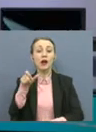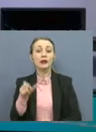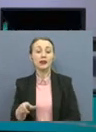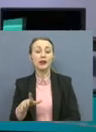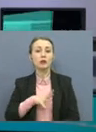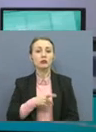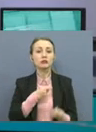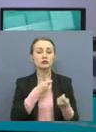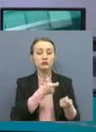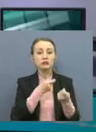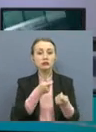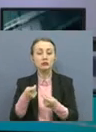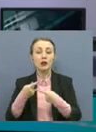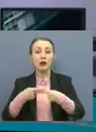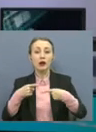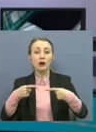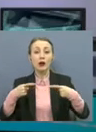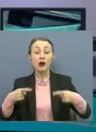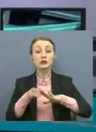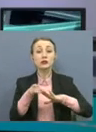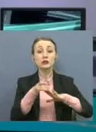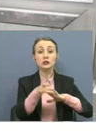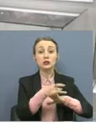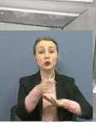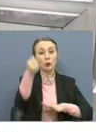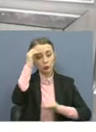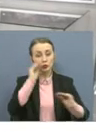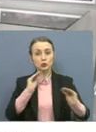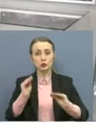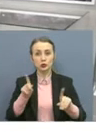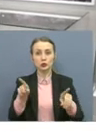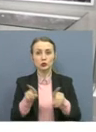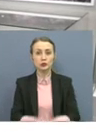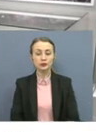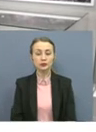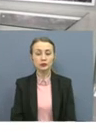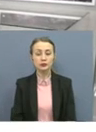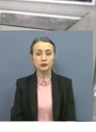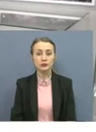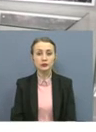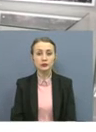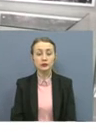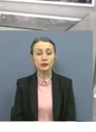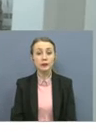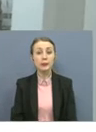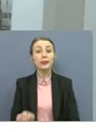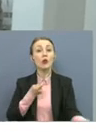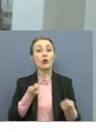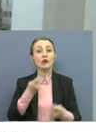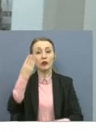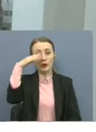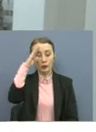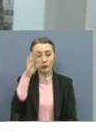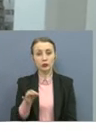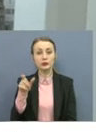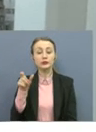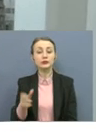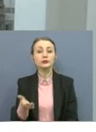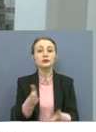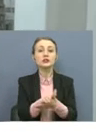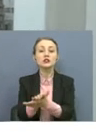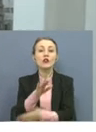бөлінген қаржыны ысырап етпей, мұқият игеруді тапсырды. Зеренді ауданына сапарға шықпас бұрын өңір басшысы Ермек Маржықпаев